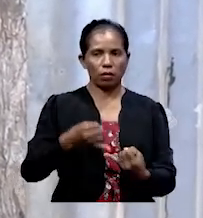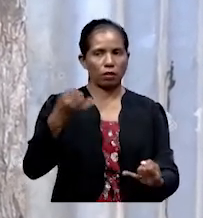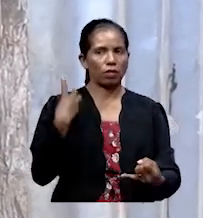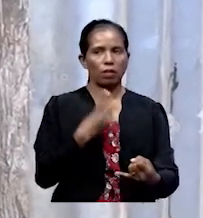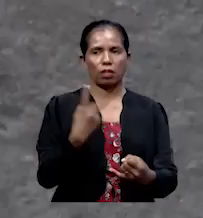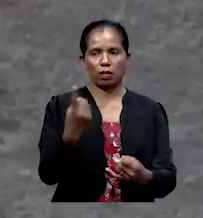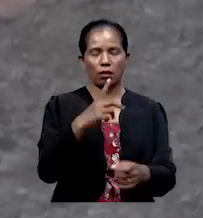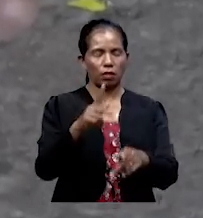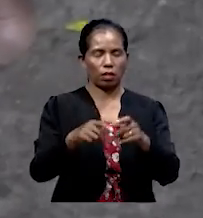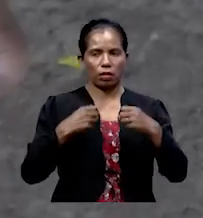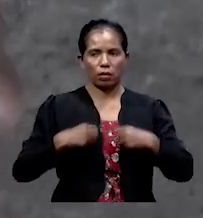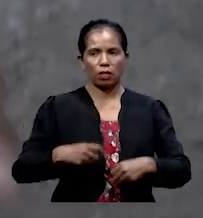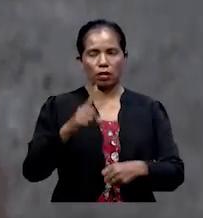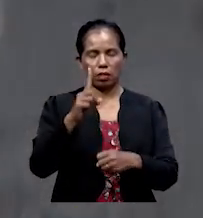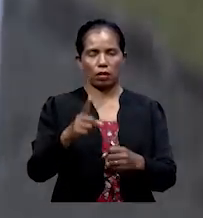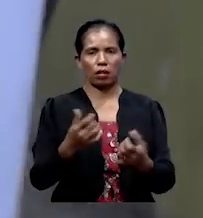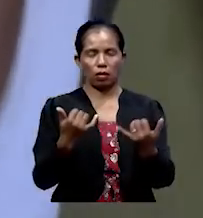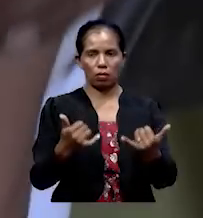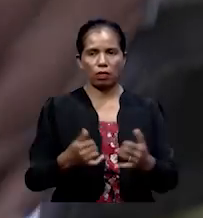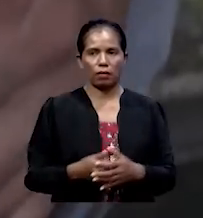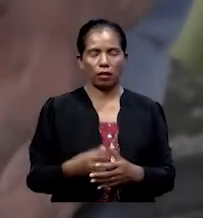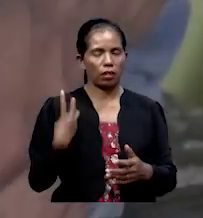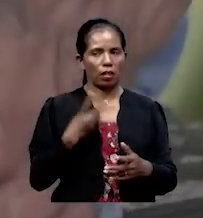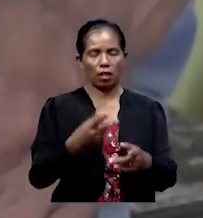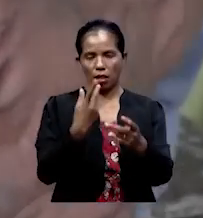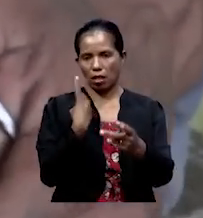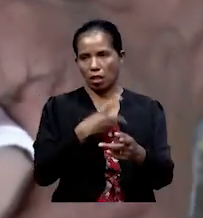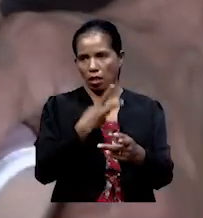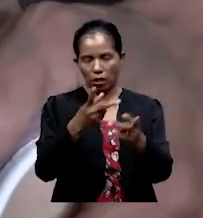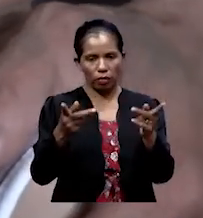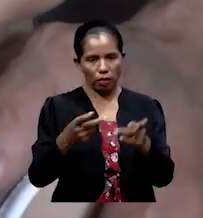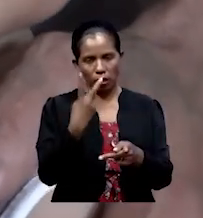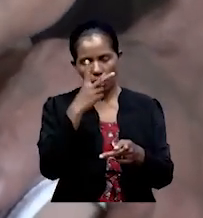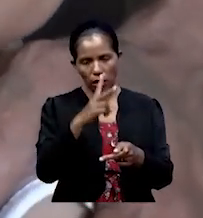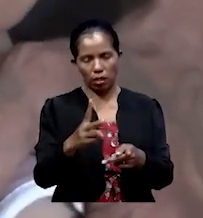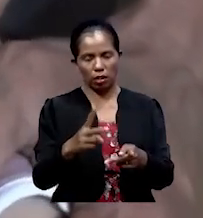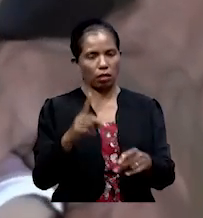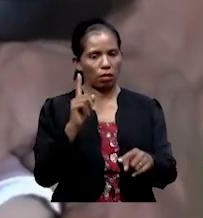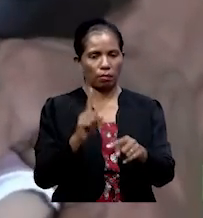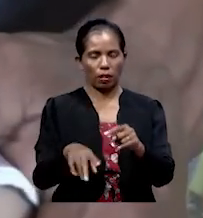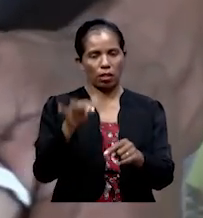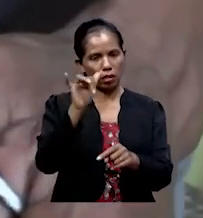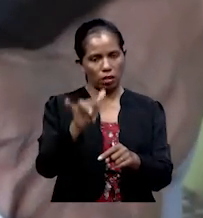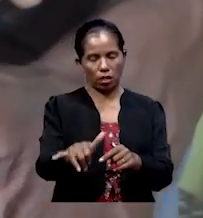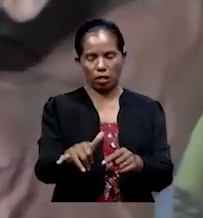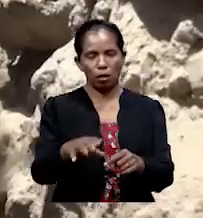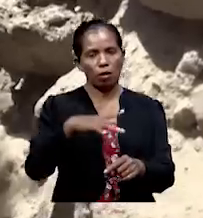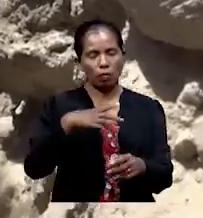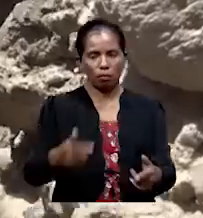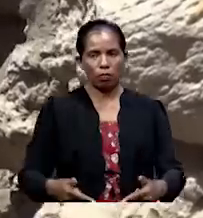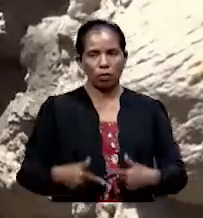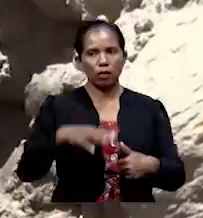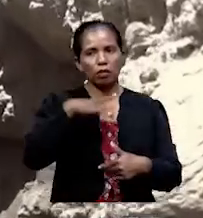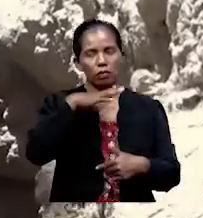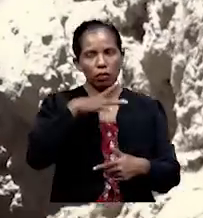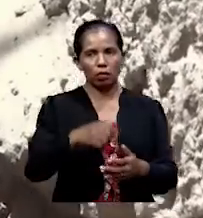diaklet. Agora ambiental, ita rekondisa ambienten bema la favorese par ita tuhela. Muris ya foer ne larandet.